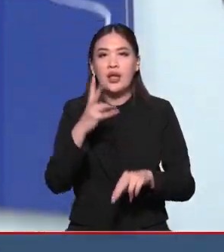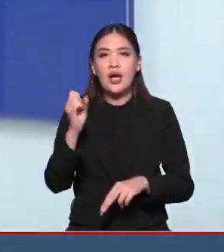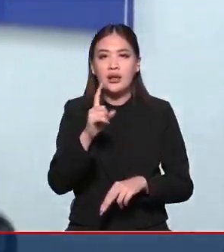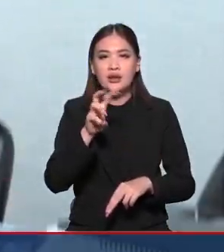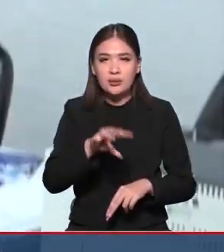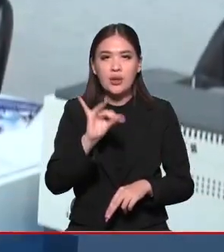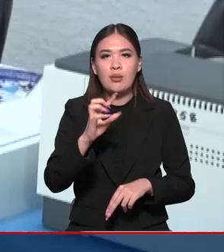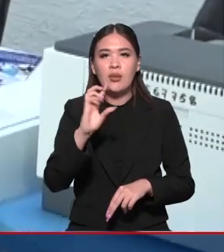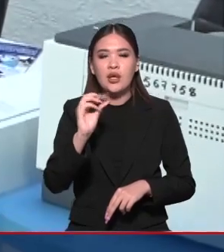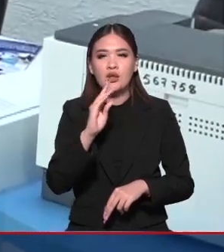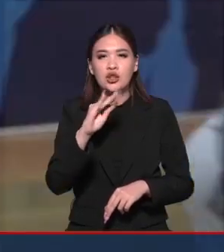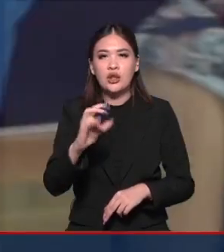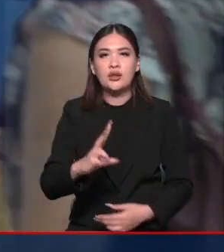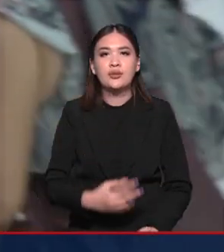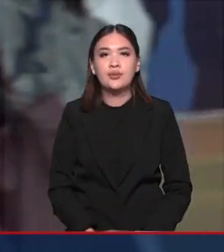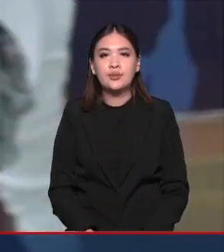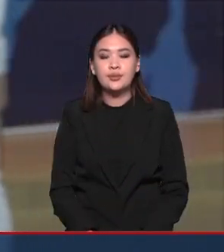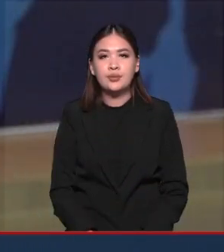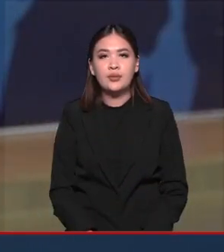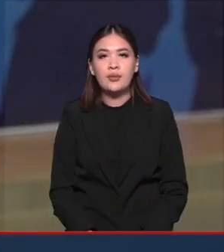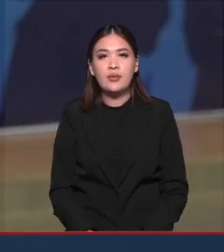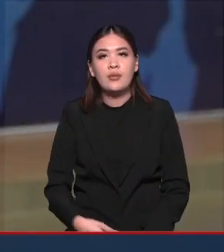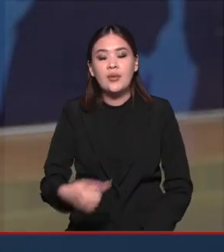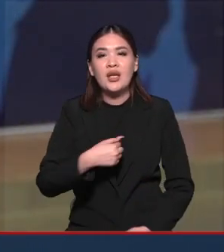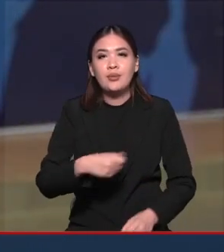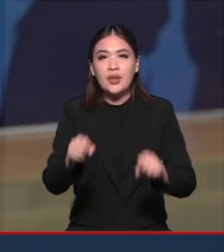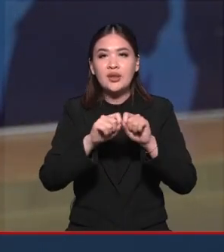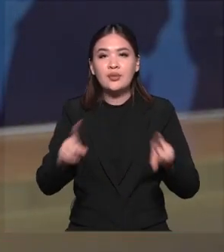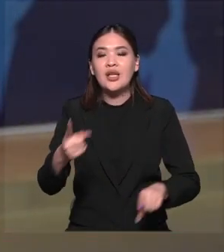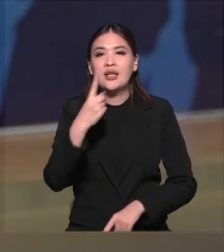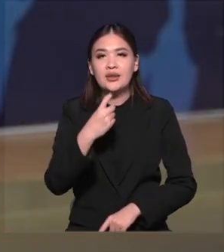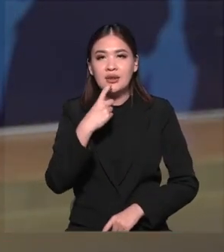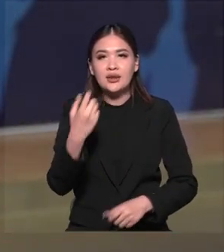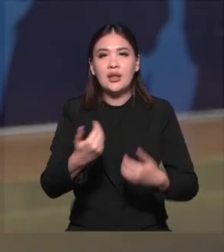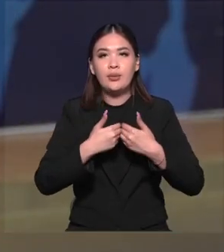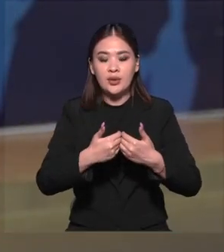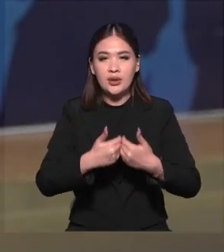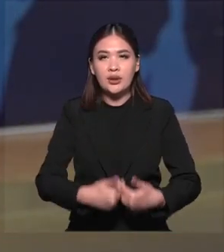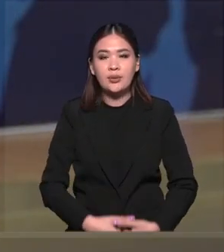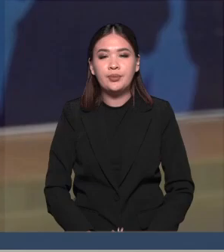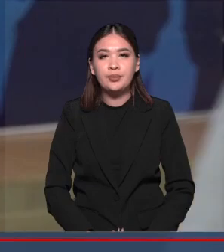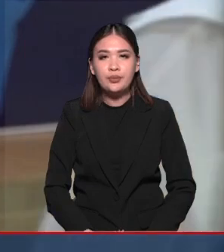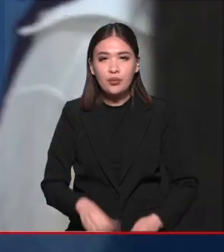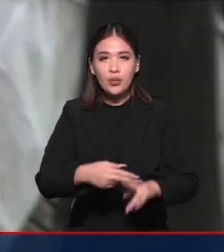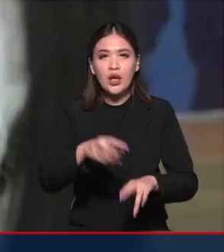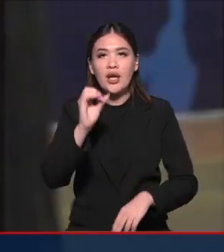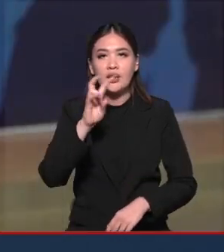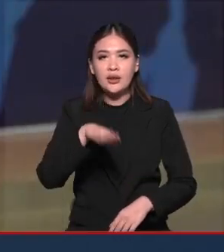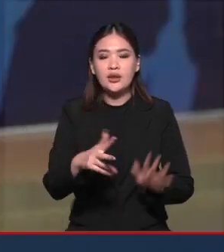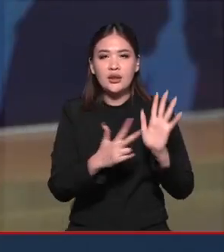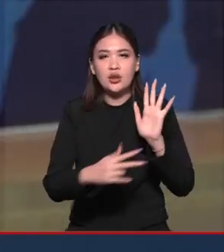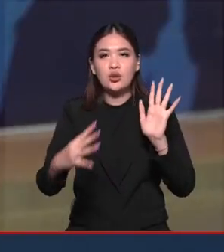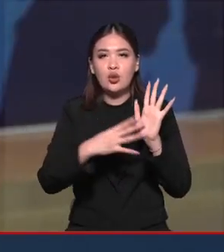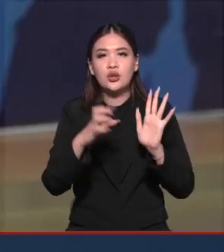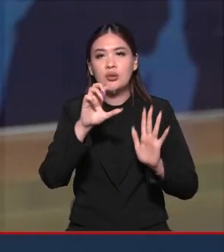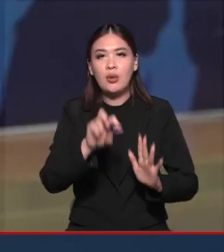мен Бекжан. Мен мектепті қызыл үздік асетпен бітірдім, ал ОБТ-дан 89 балл алған